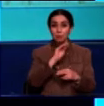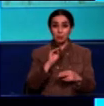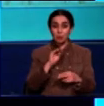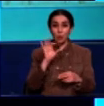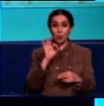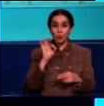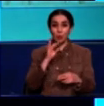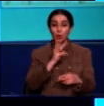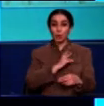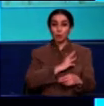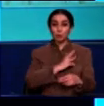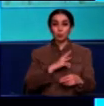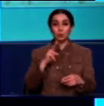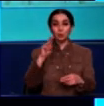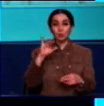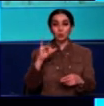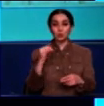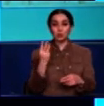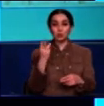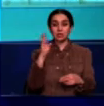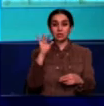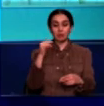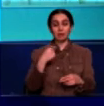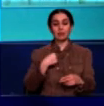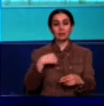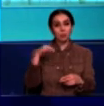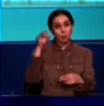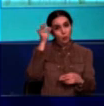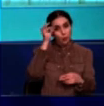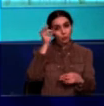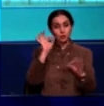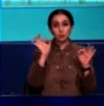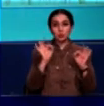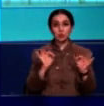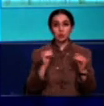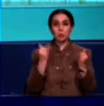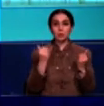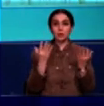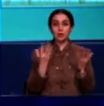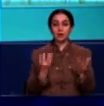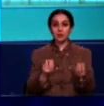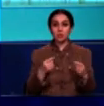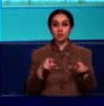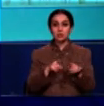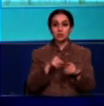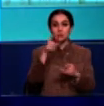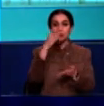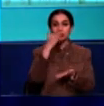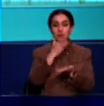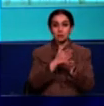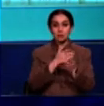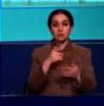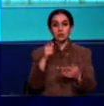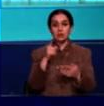любви великий Пушкин? «Я помню чудное мгновение, передо мной явилась ты,